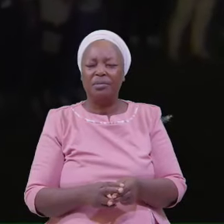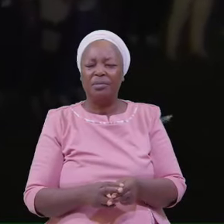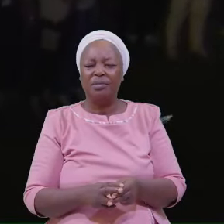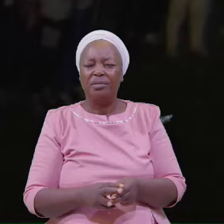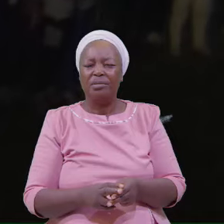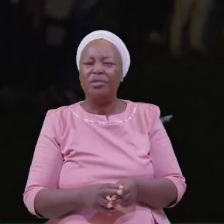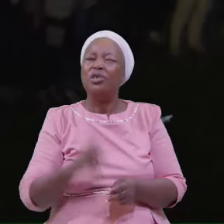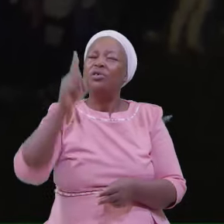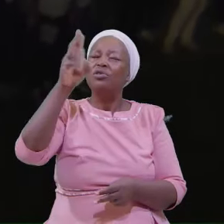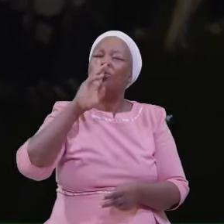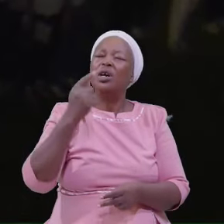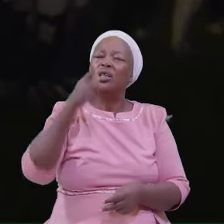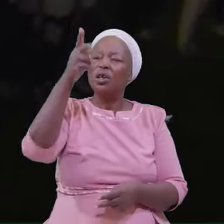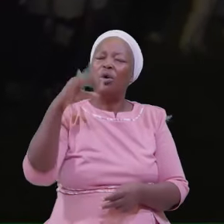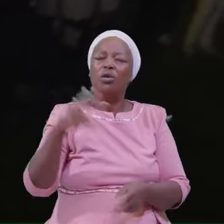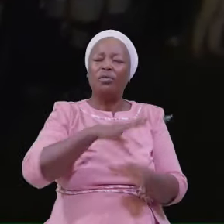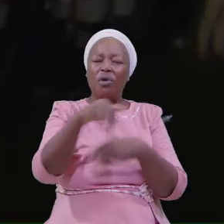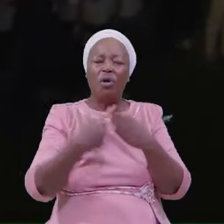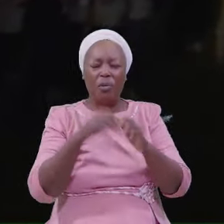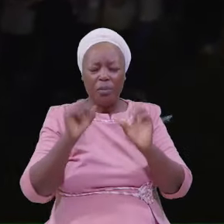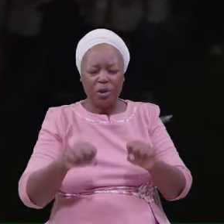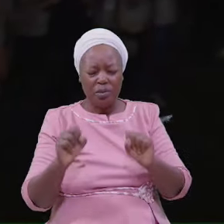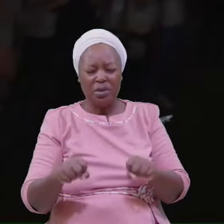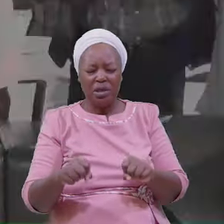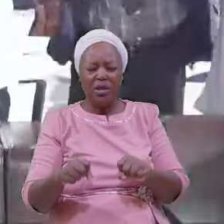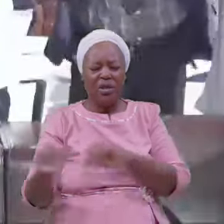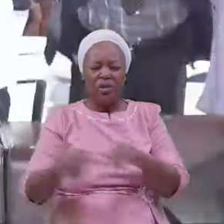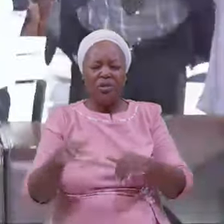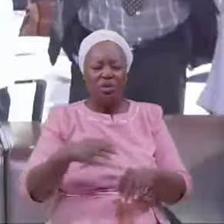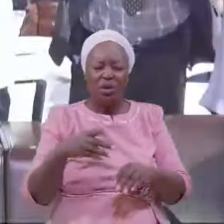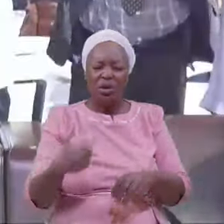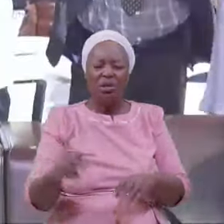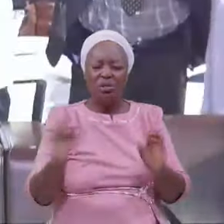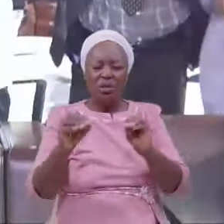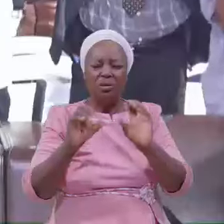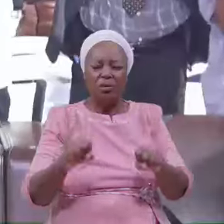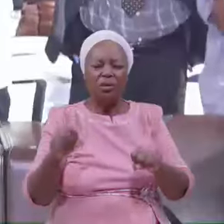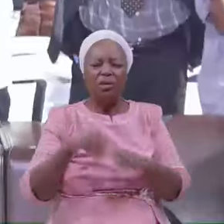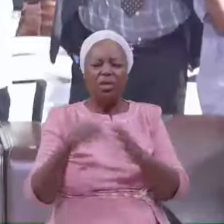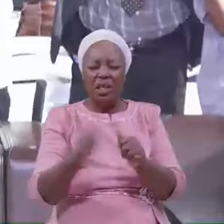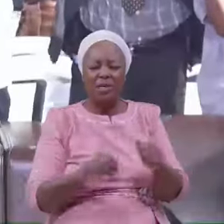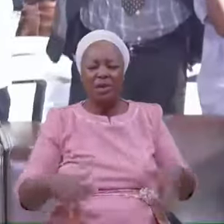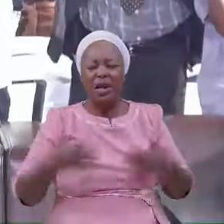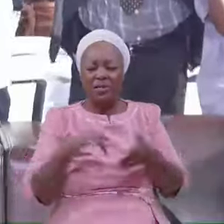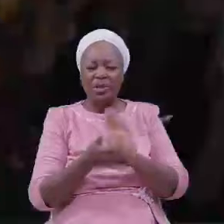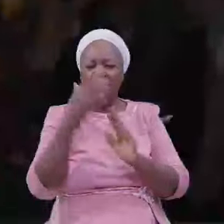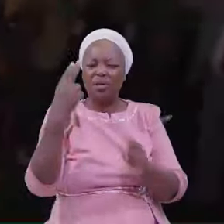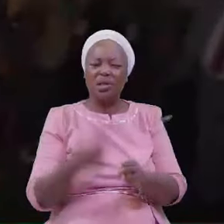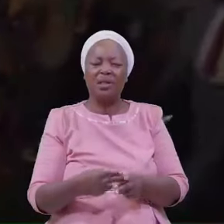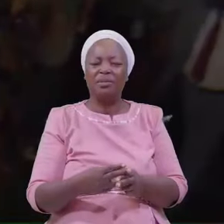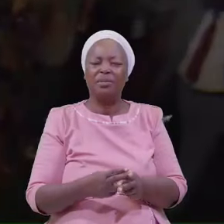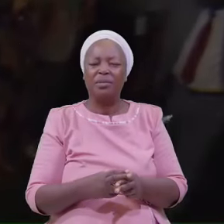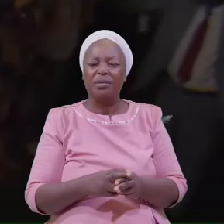all possibilities. Do the impossible in every life. Walang imposible sa iyo, Panginoong Diyos.